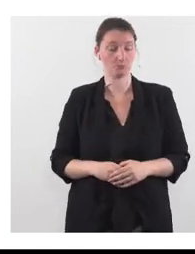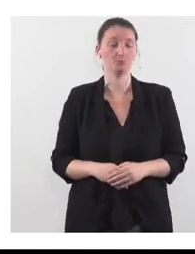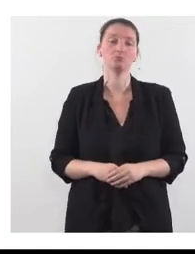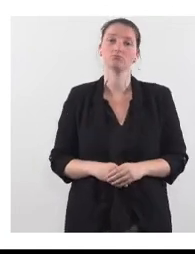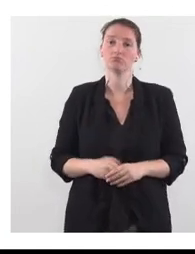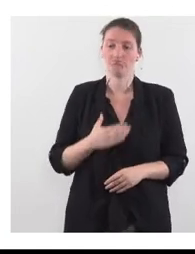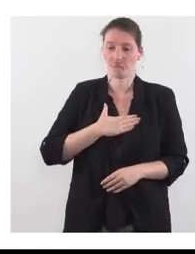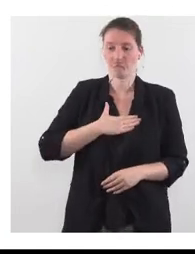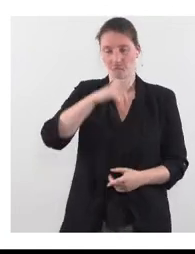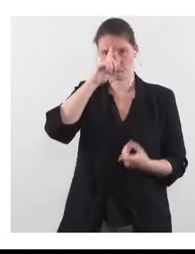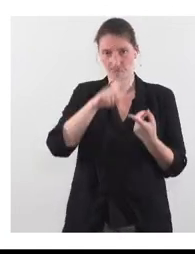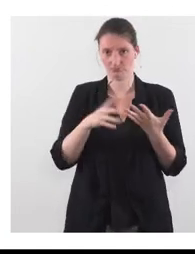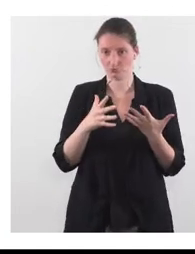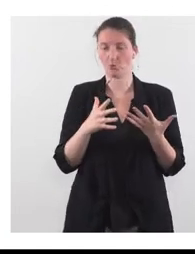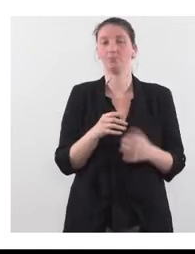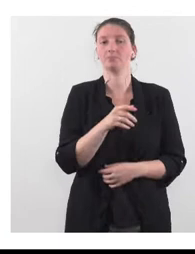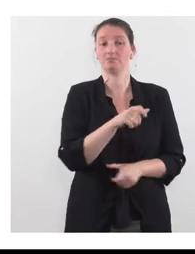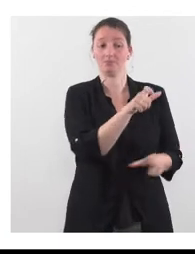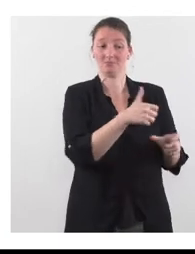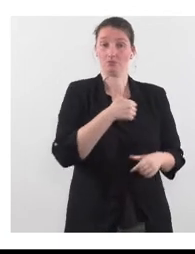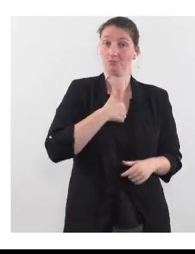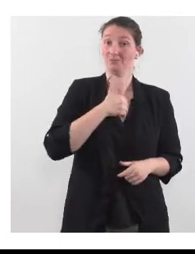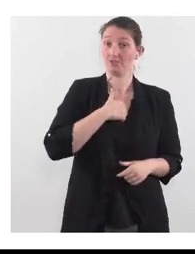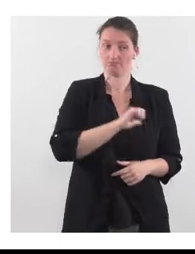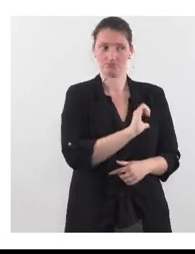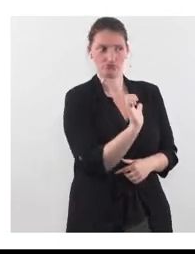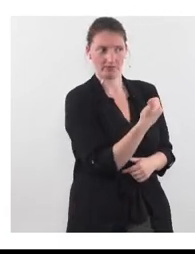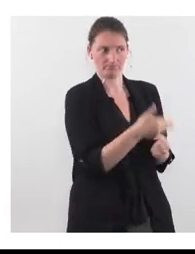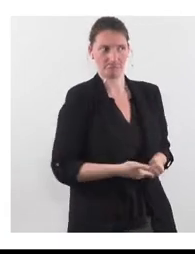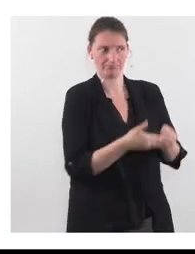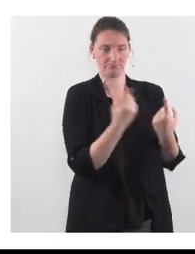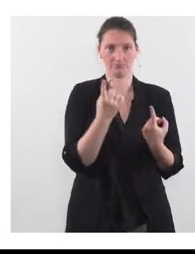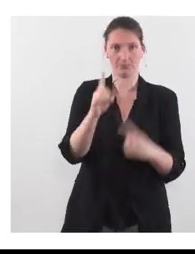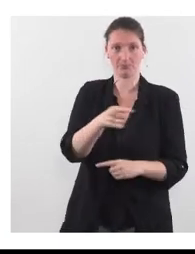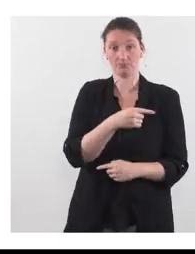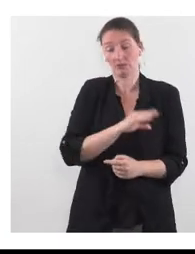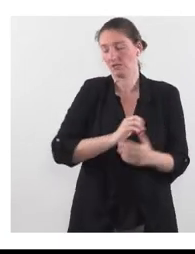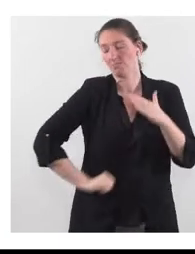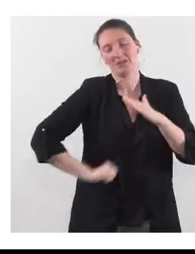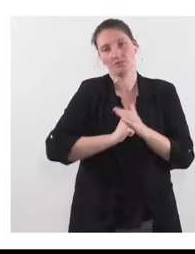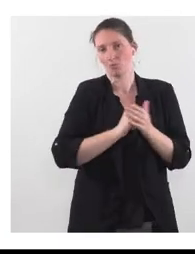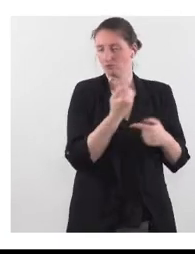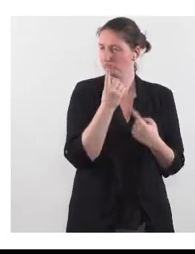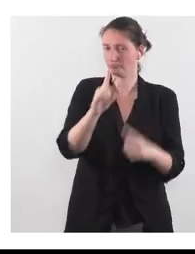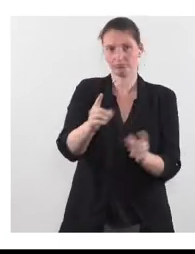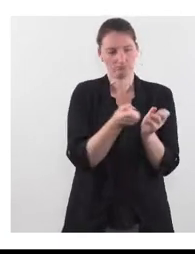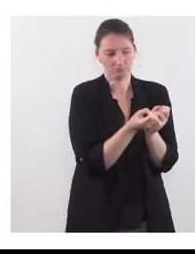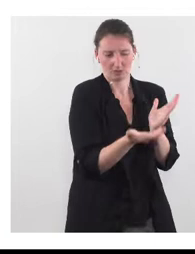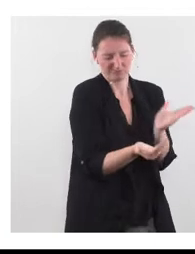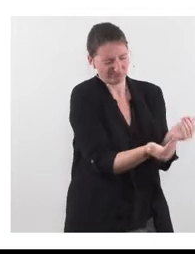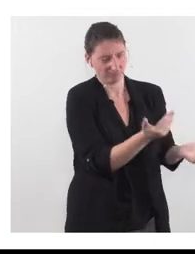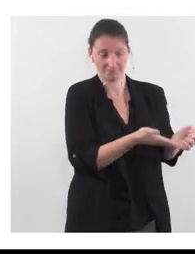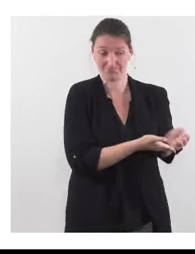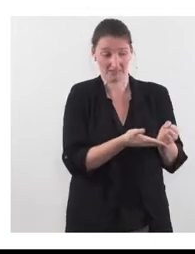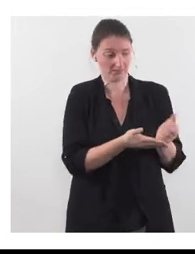Nous sommes là pour défendre les personnes individuelles. Nous voulons en défendre autant que possible et les aider à